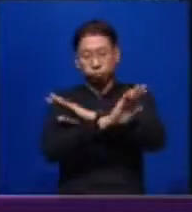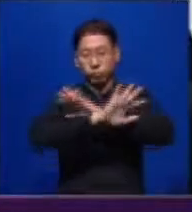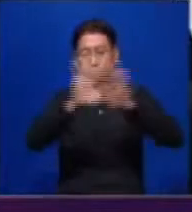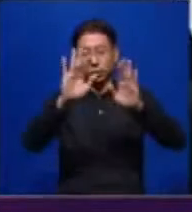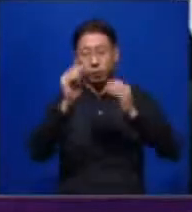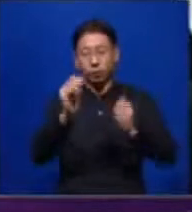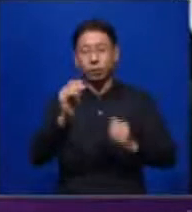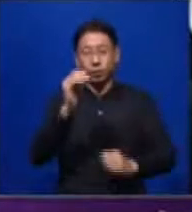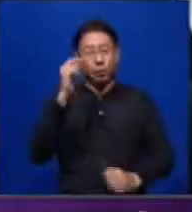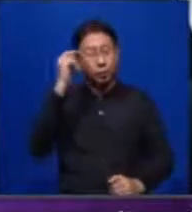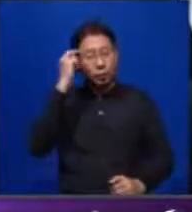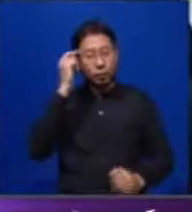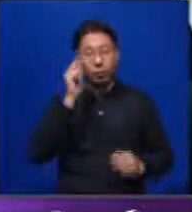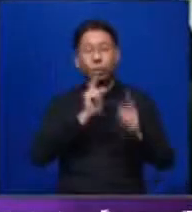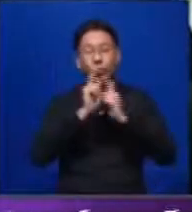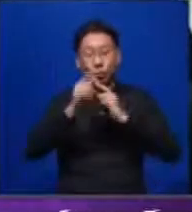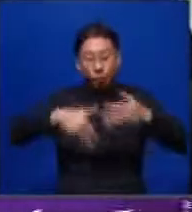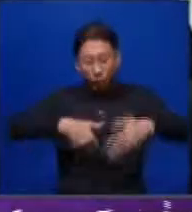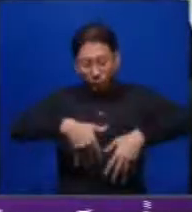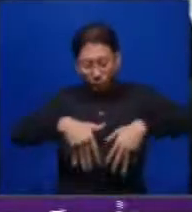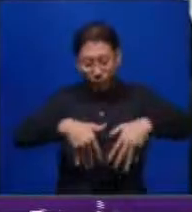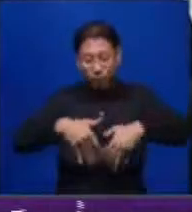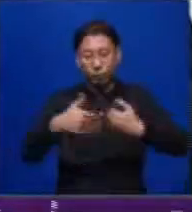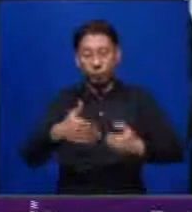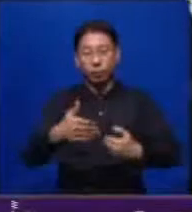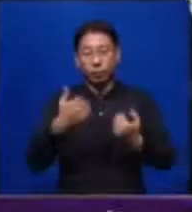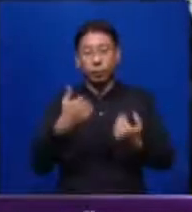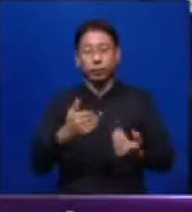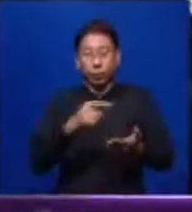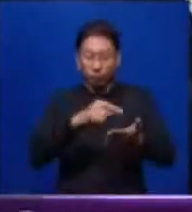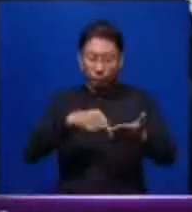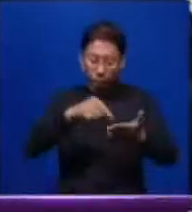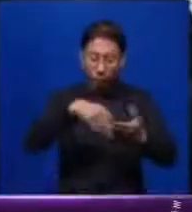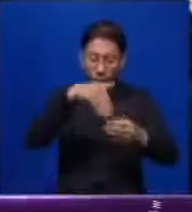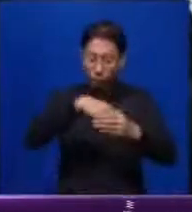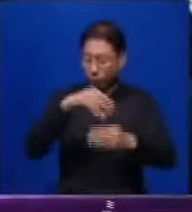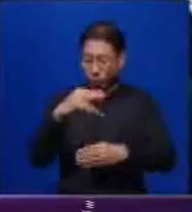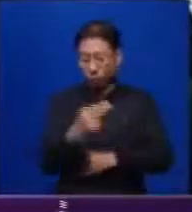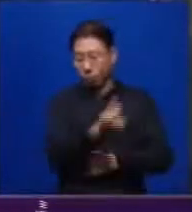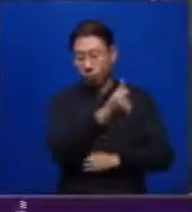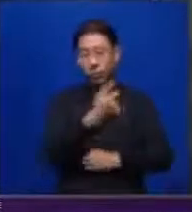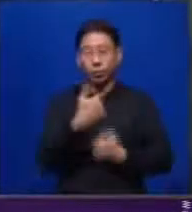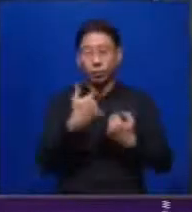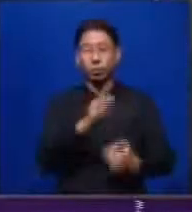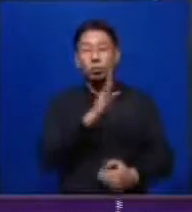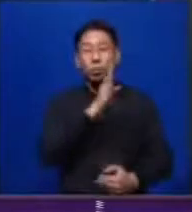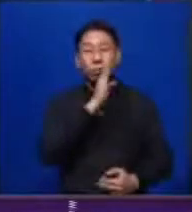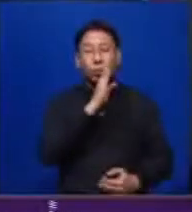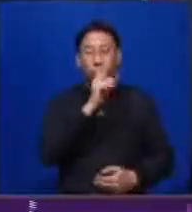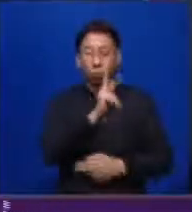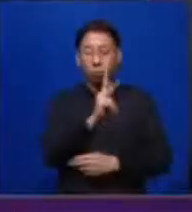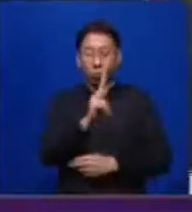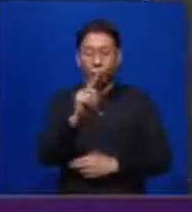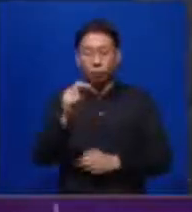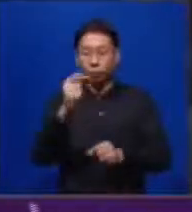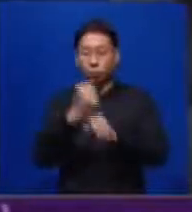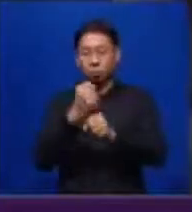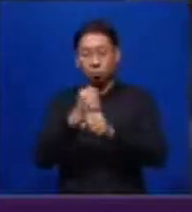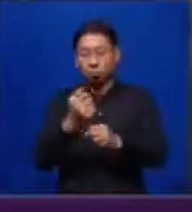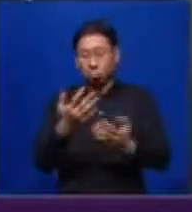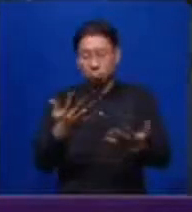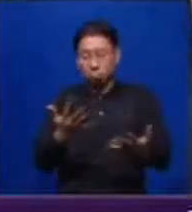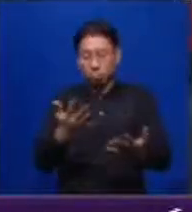ศึกษาข้อมูลจากประชาชนเร่งรัดกกตจัดการเลือกตั้งแต่หากกกตยังไม่ดำเนินการนะคะกลุ่มสหพรรคการเมือง